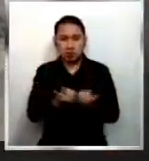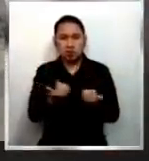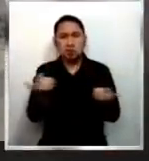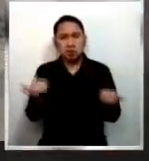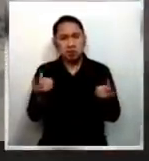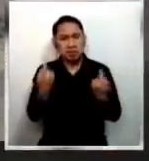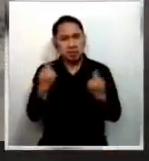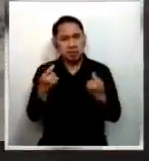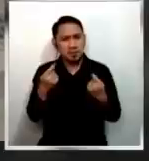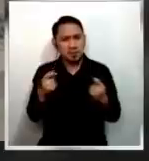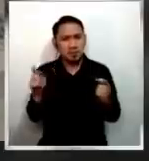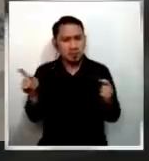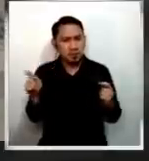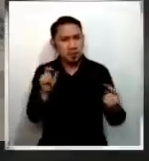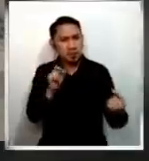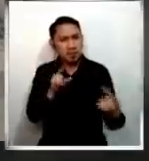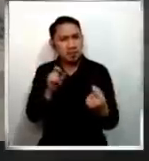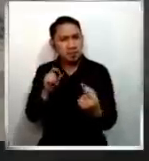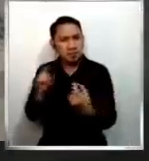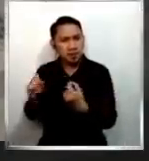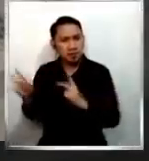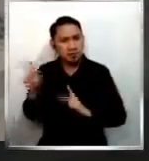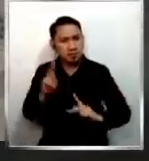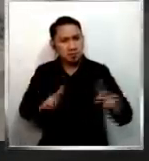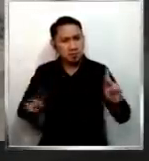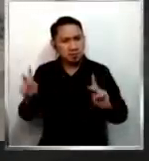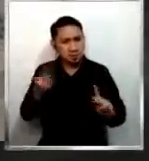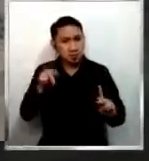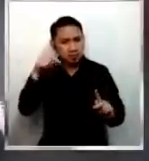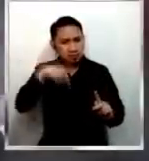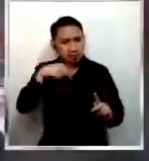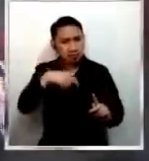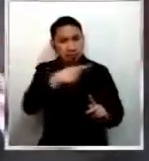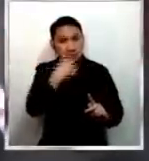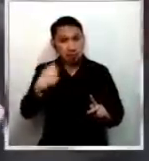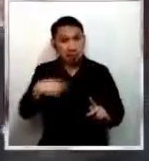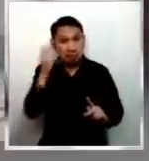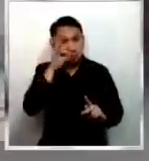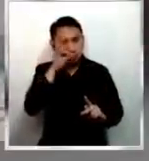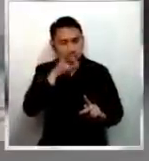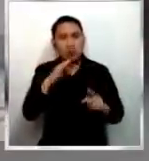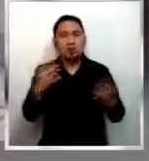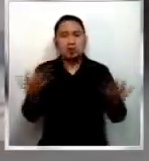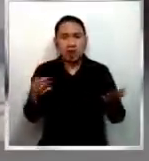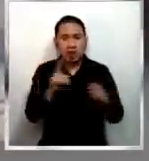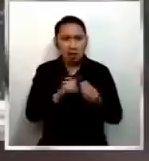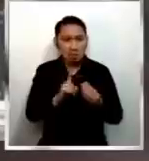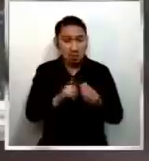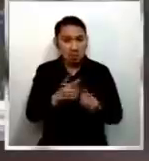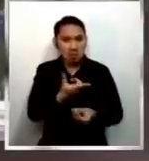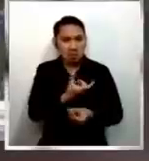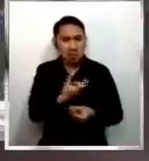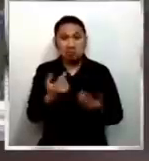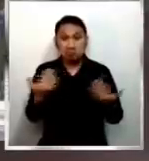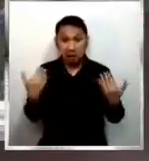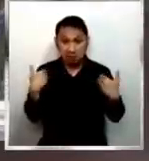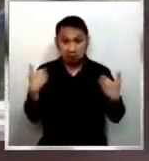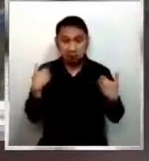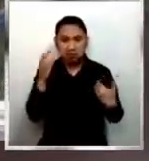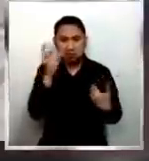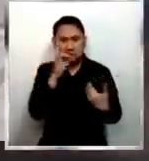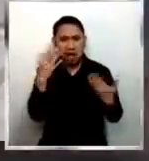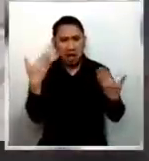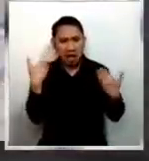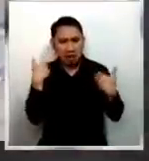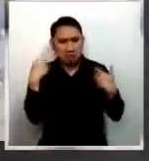ng ating mga kababayan sa Russia kaugnay sa COVID-19 vaccine. At bagaman meron din daw mga Pinoy sa Russia na may duda sa Sputnik